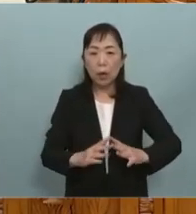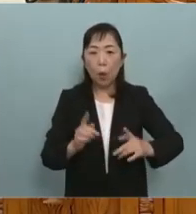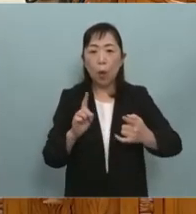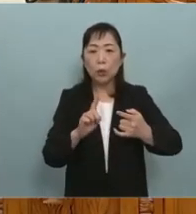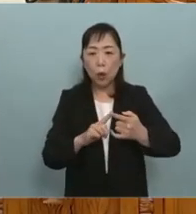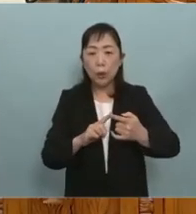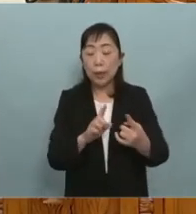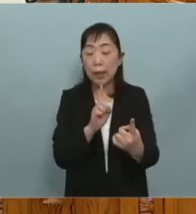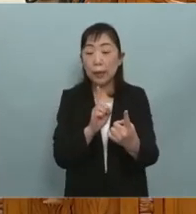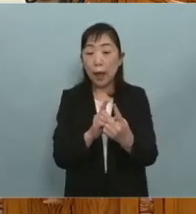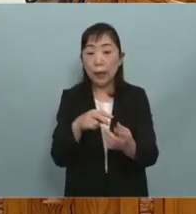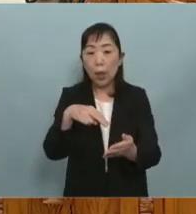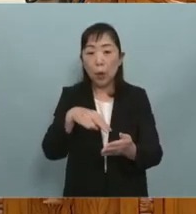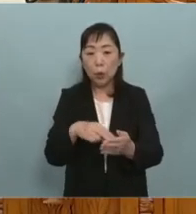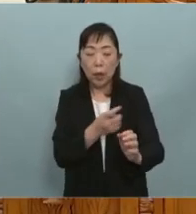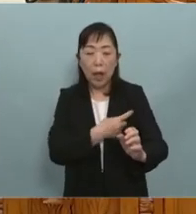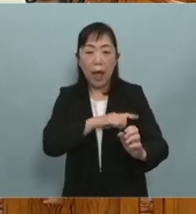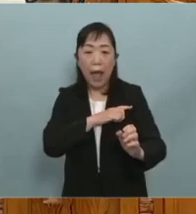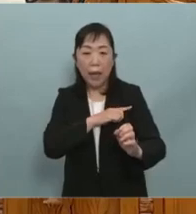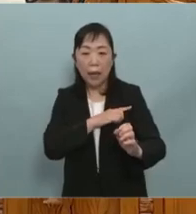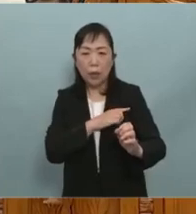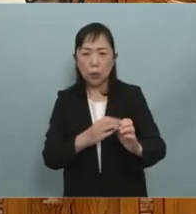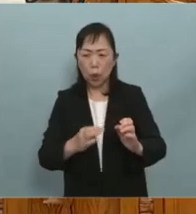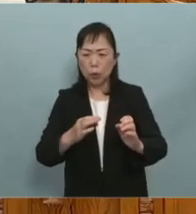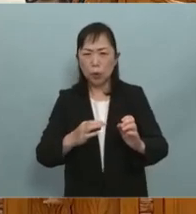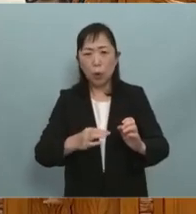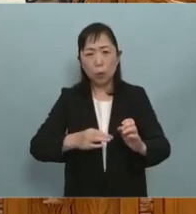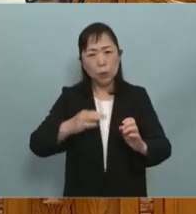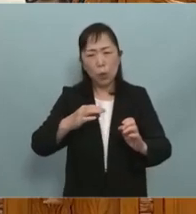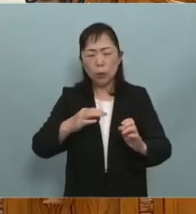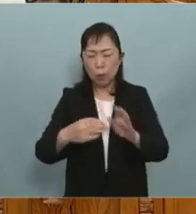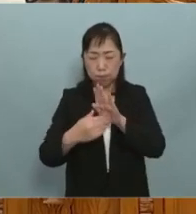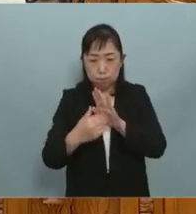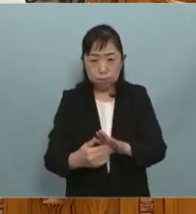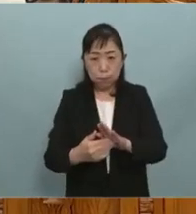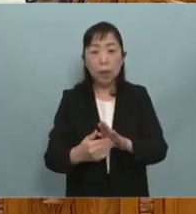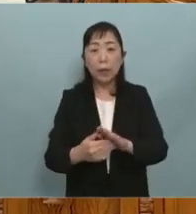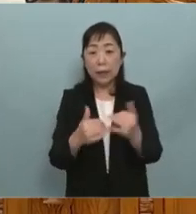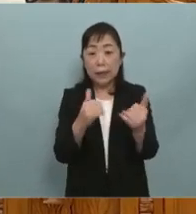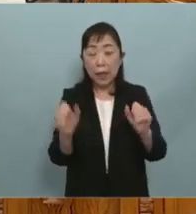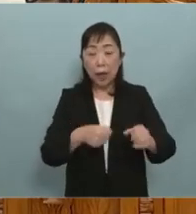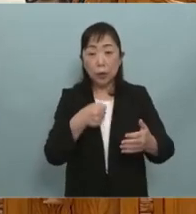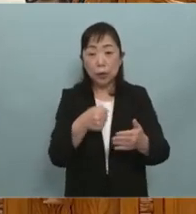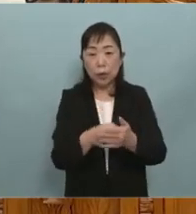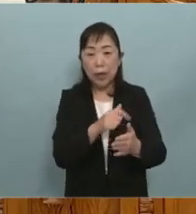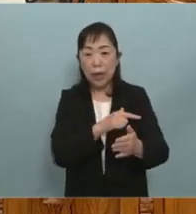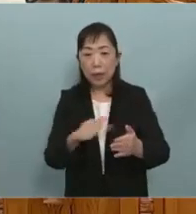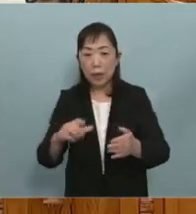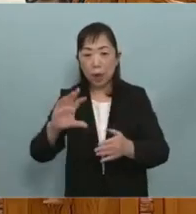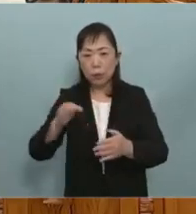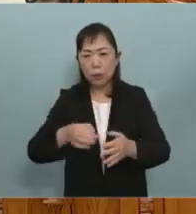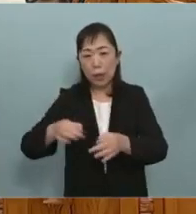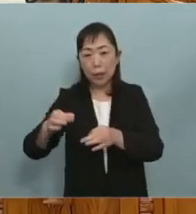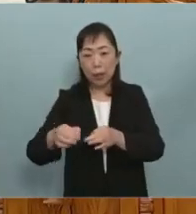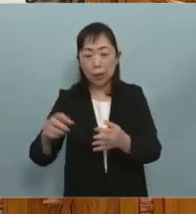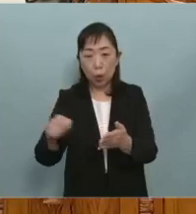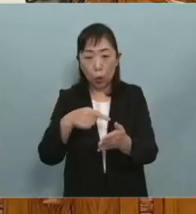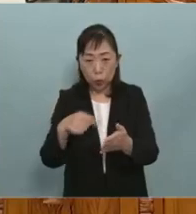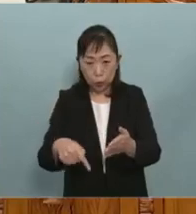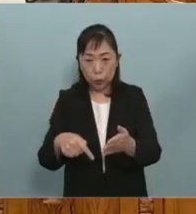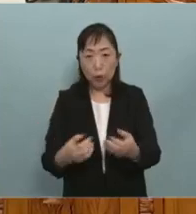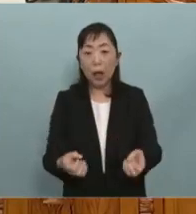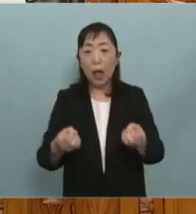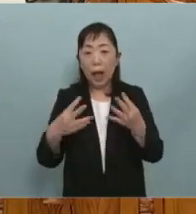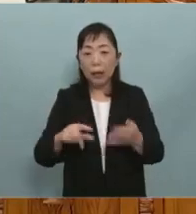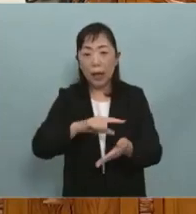対応としてのエネルギーコスト上昇に強い社会の実現など物価高の克服新たな地方